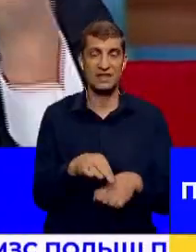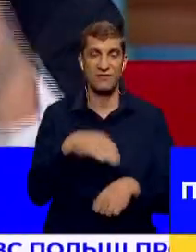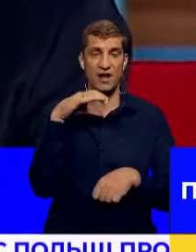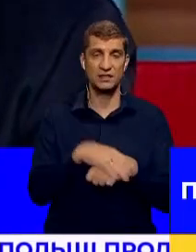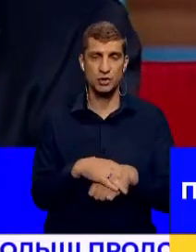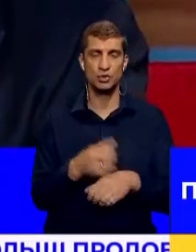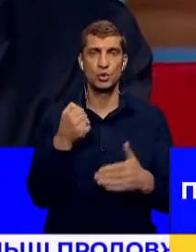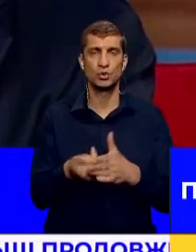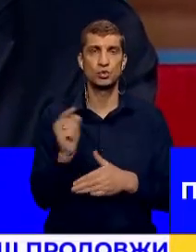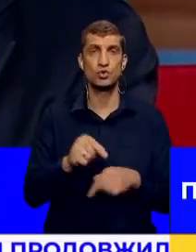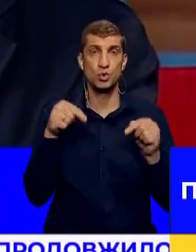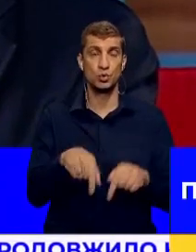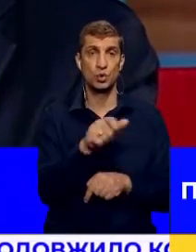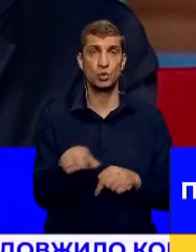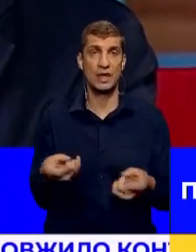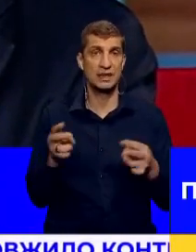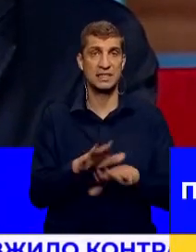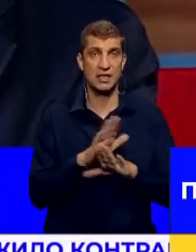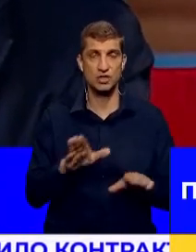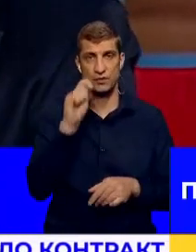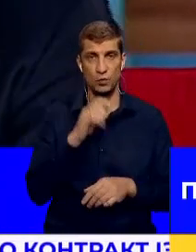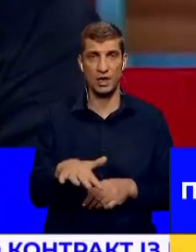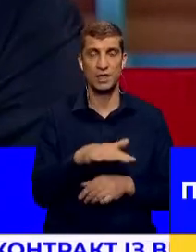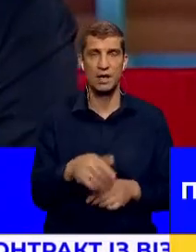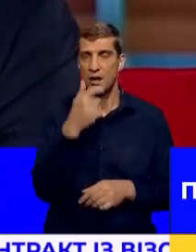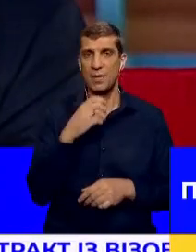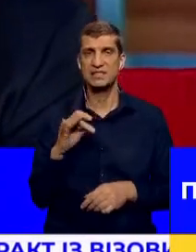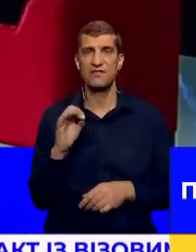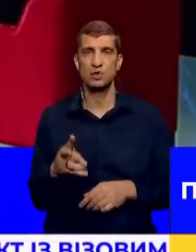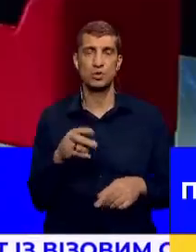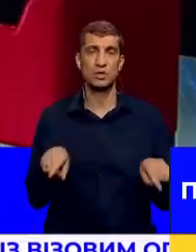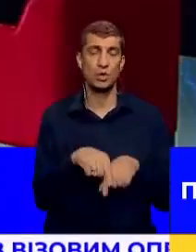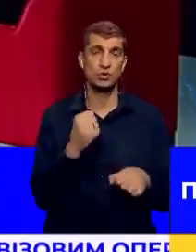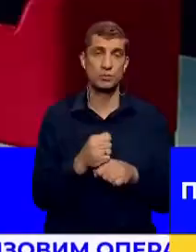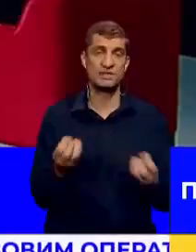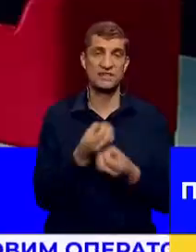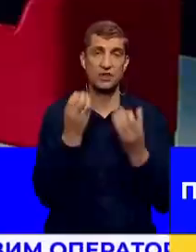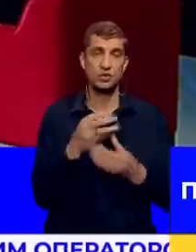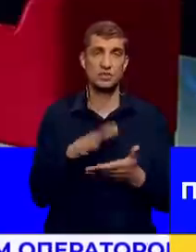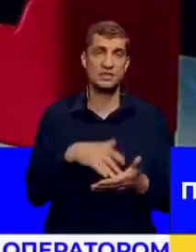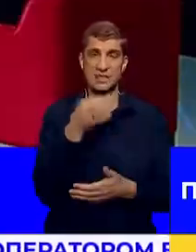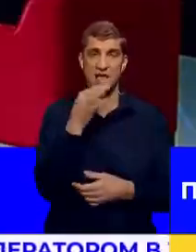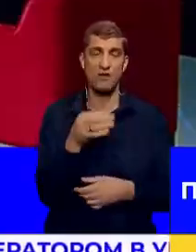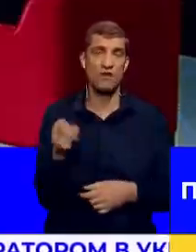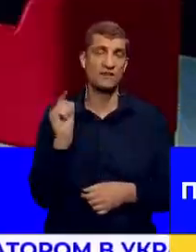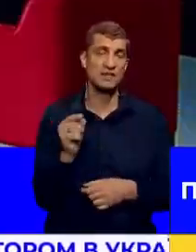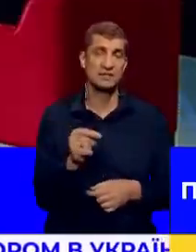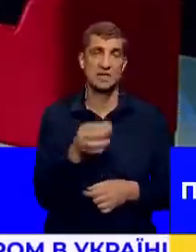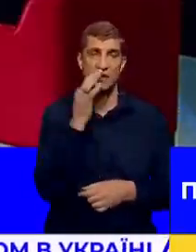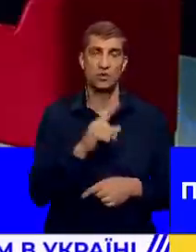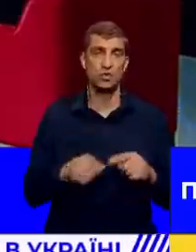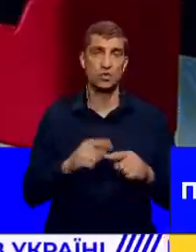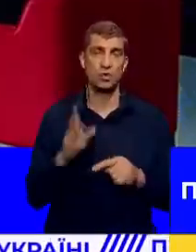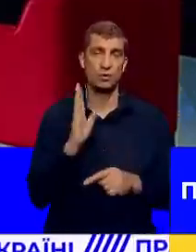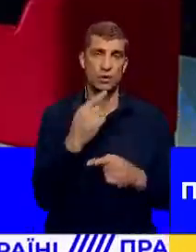фактично до того, що тут людей не залишиться. А от пан Стефанчук також зробив свіжу заяву. Він заявив, що скоро